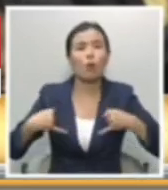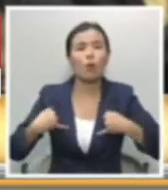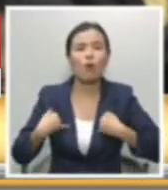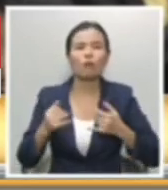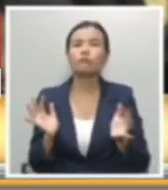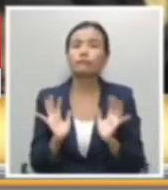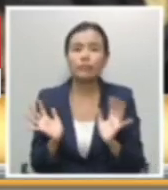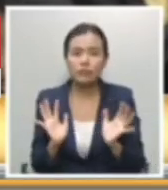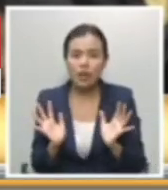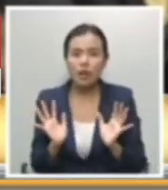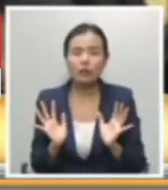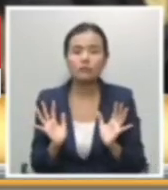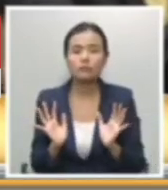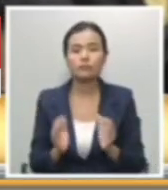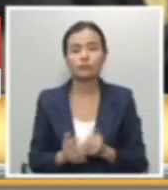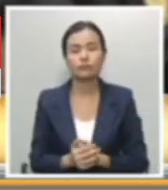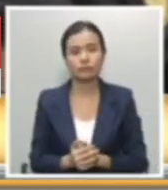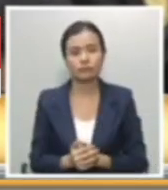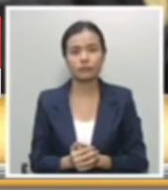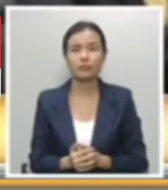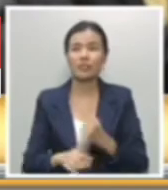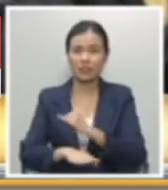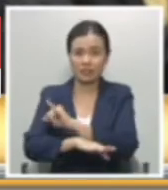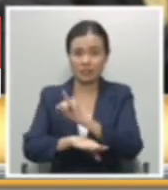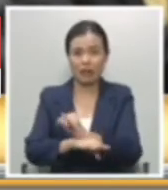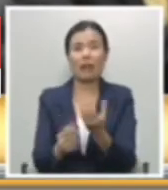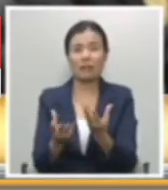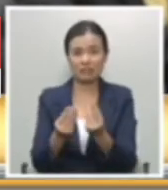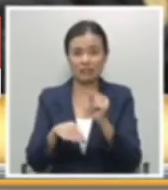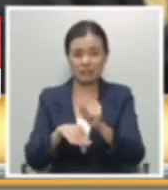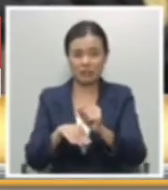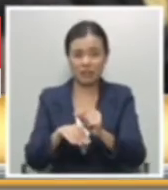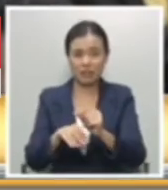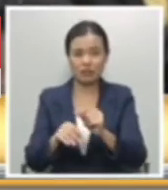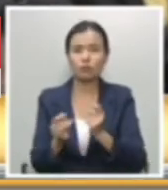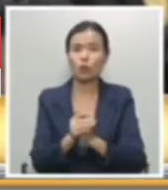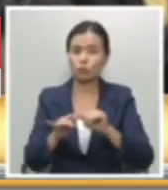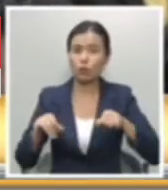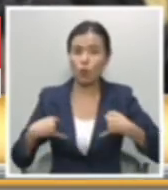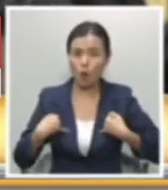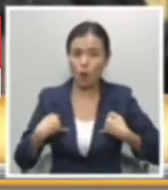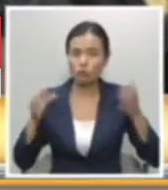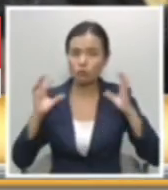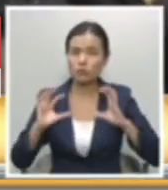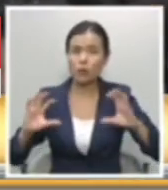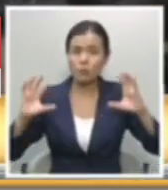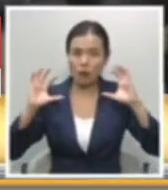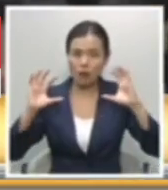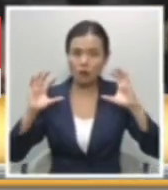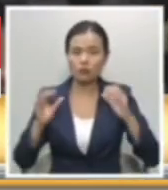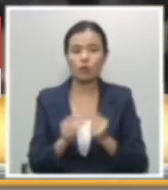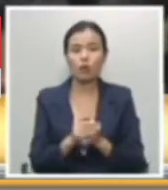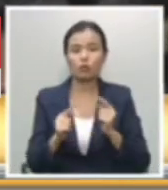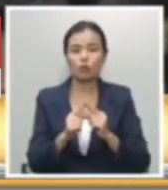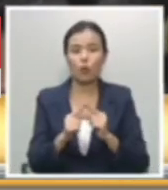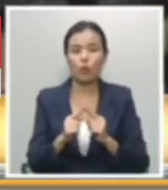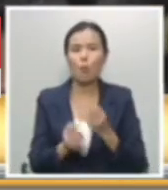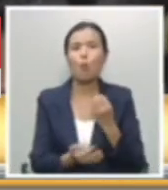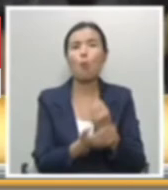หรอกครับที่ดินนั้นเป็นที่ดินของข้าบดีเป็นที่ดินที่ผู้มีอันจะ